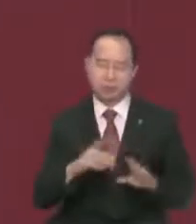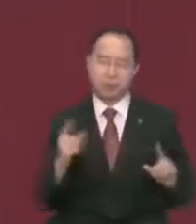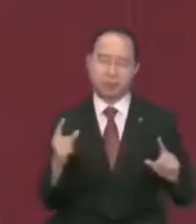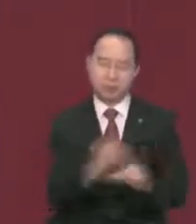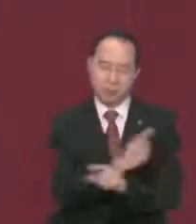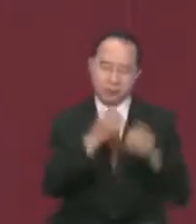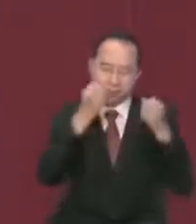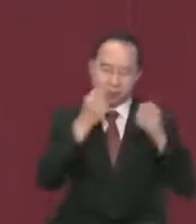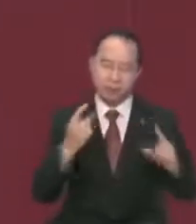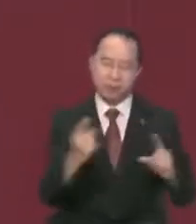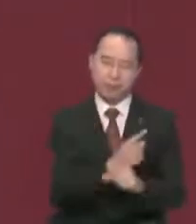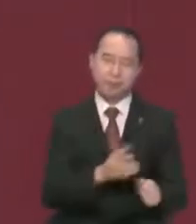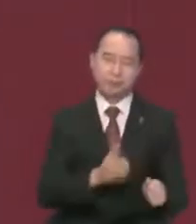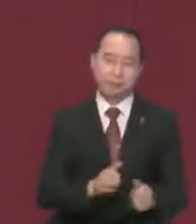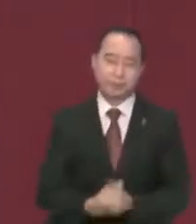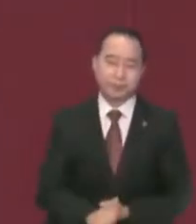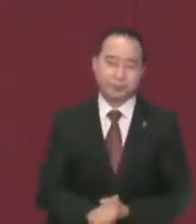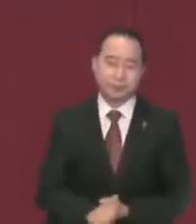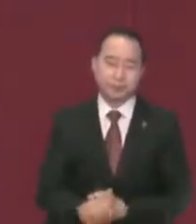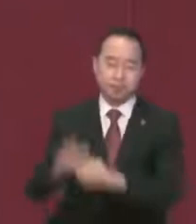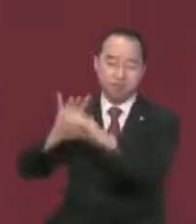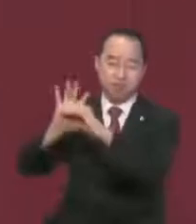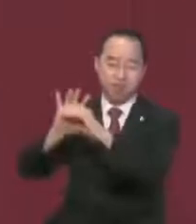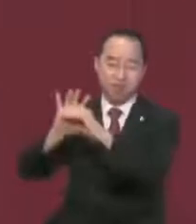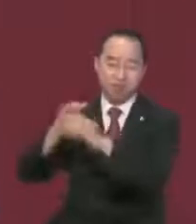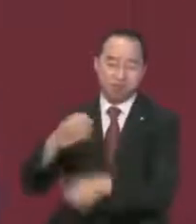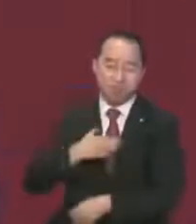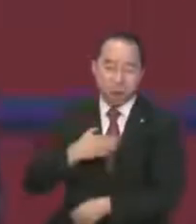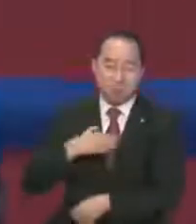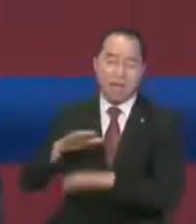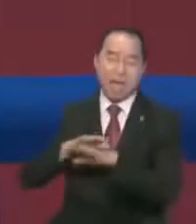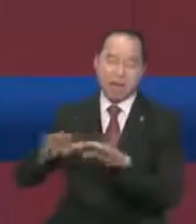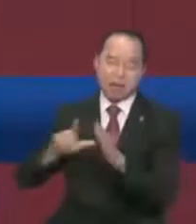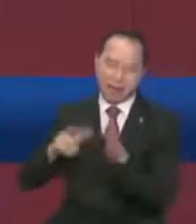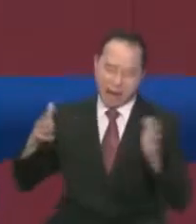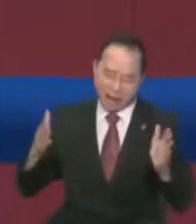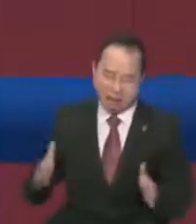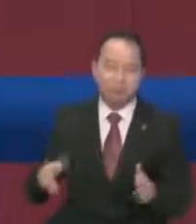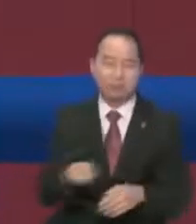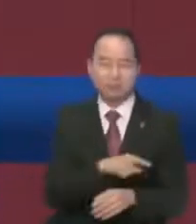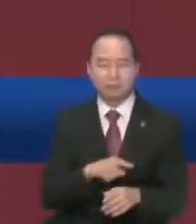국난을 헤쳐나가는 동안에라도 정쟁을 중단하고 통합의 정치를 실천합시다.